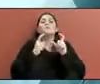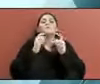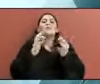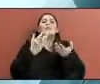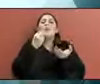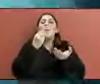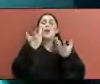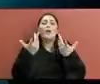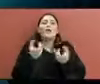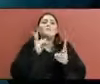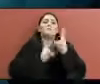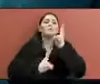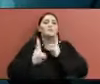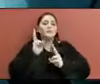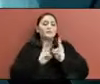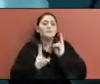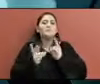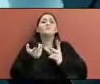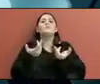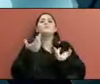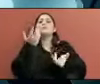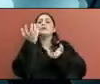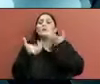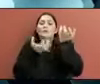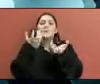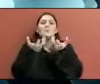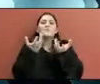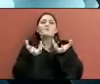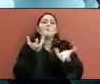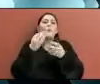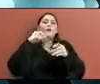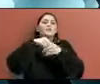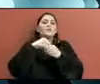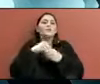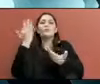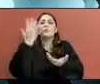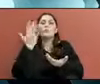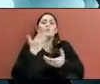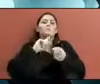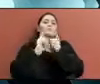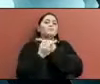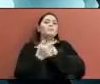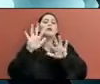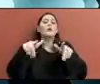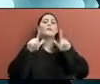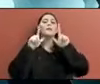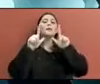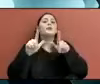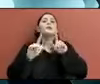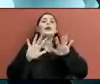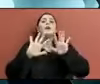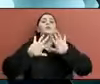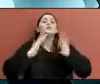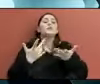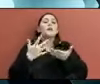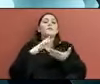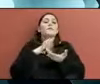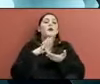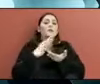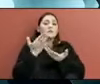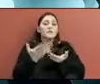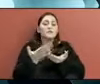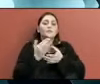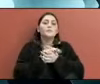atıyorum giyimle ilgili, yakacakla ilgili her ne ihtiyacı varsa gerekli tespitleri yaptıktan sonra